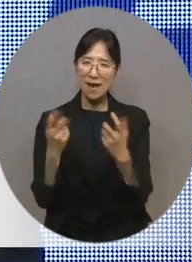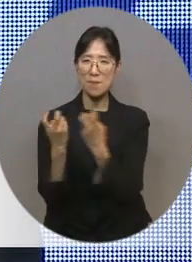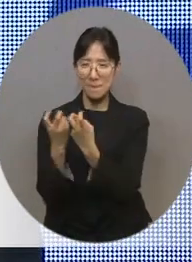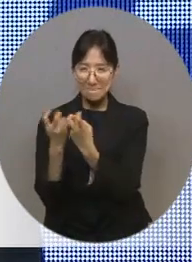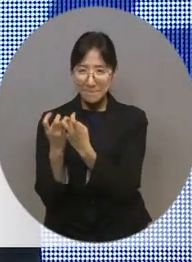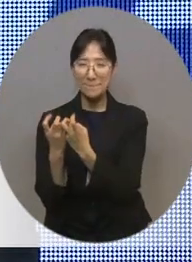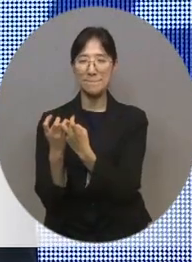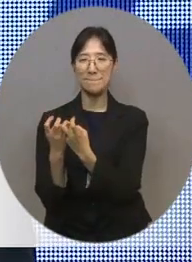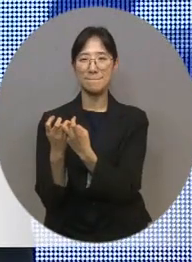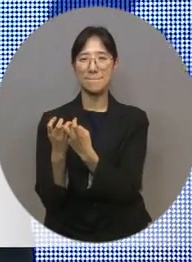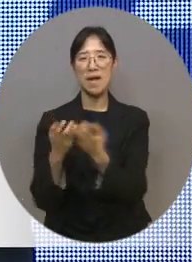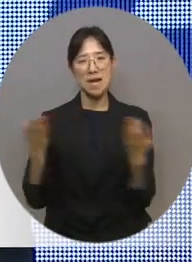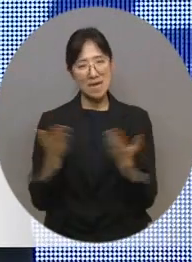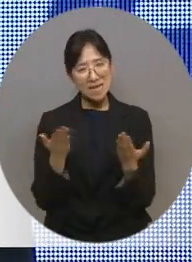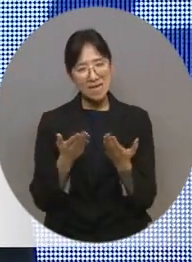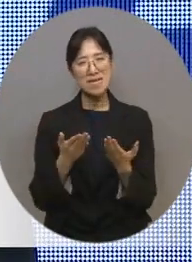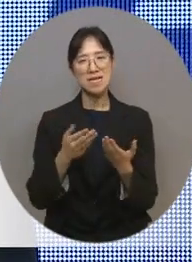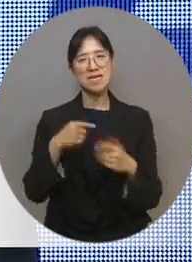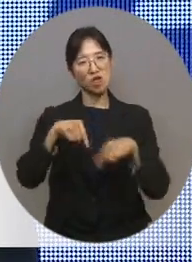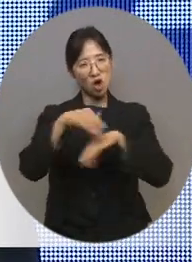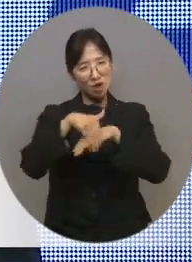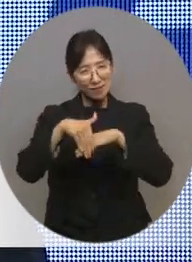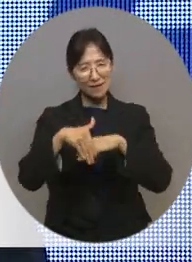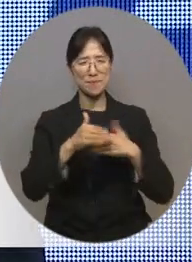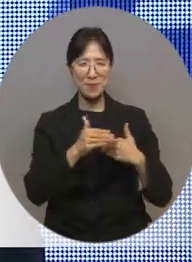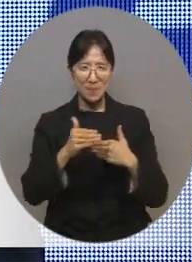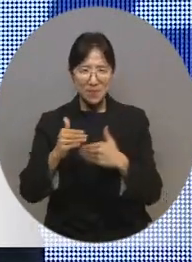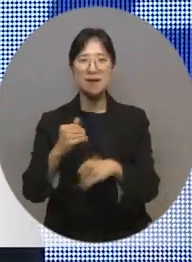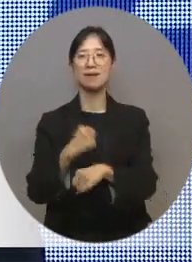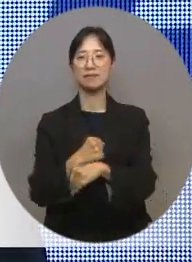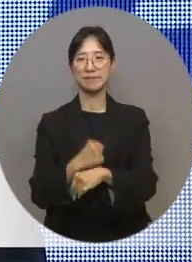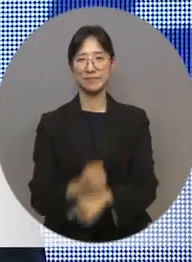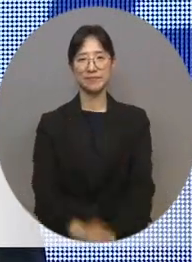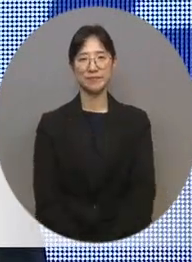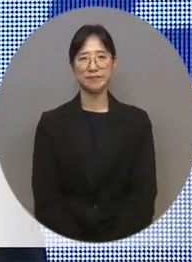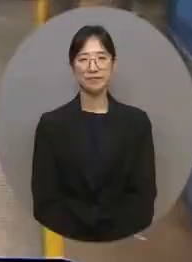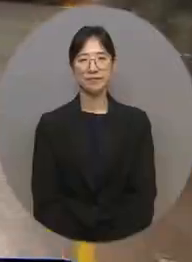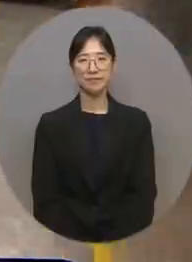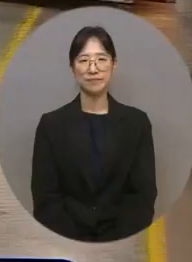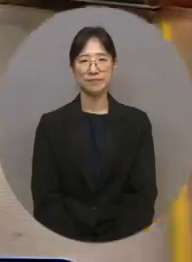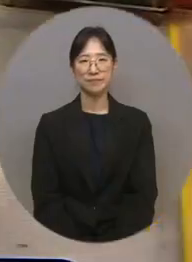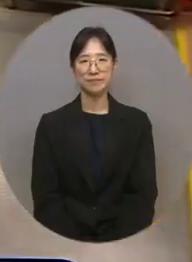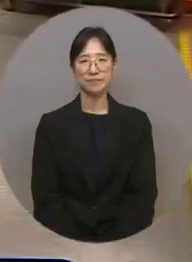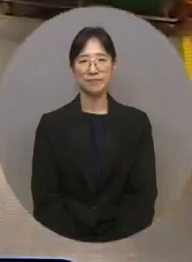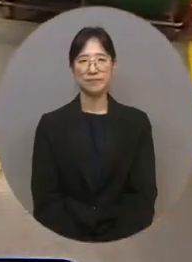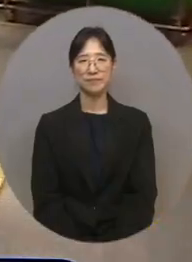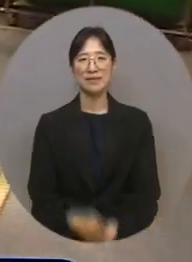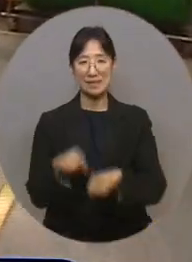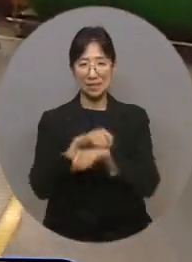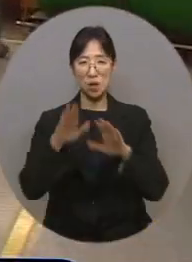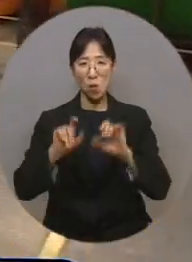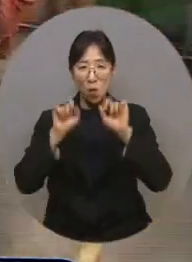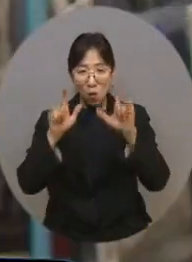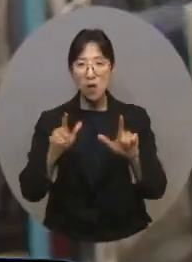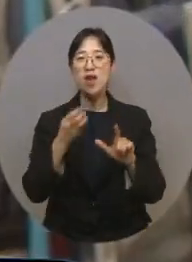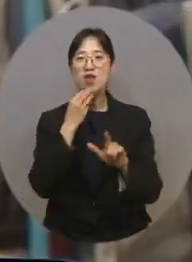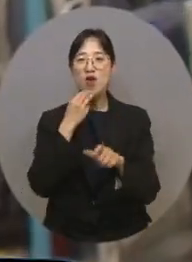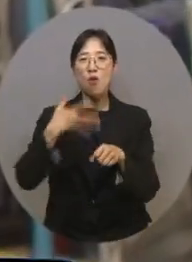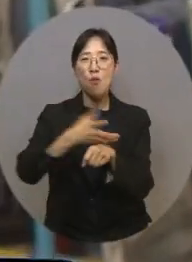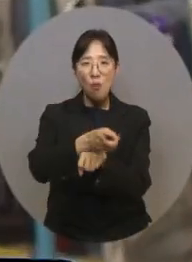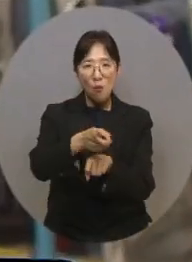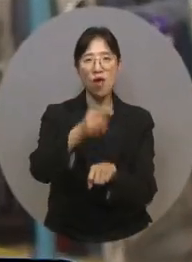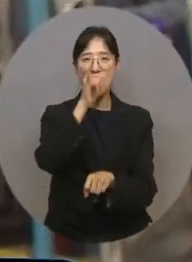수단으로 일자리 정책을 촘촘히 이어나가도록 하겠습니다. 특히 올해는 비수도권에서